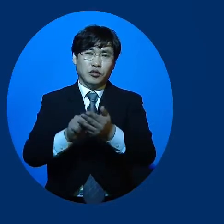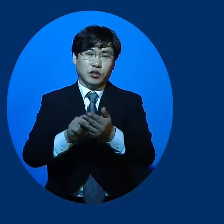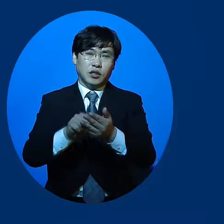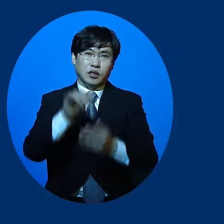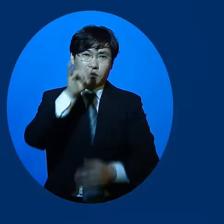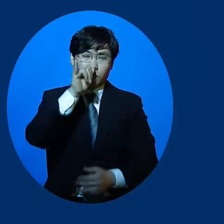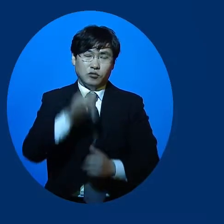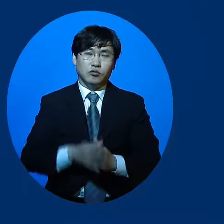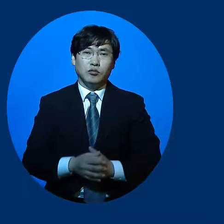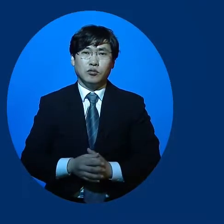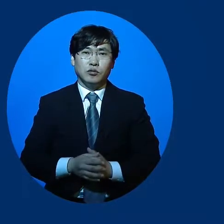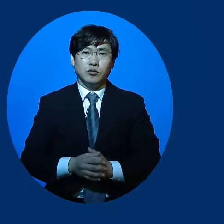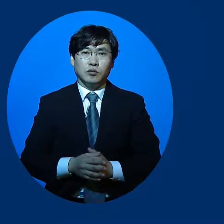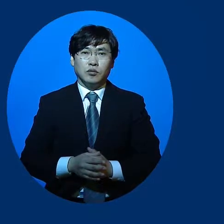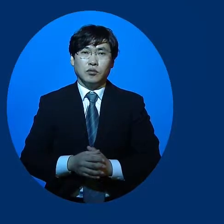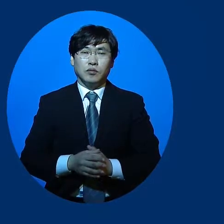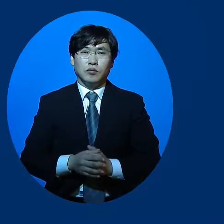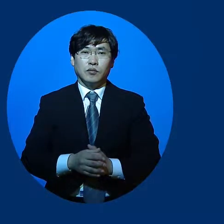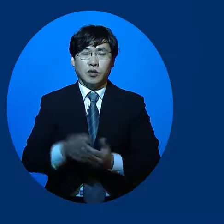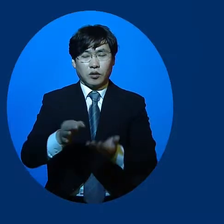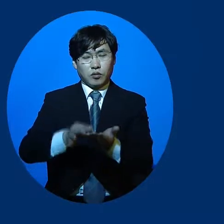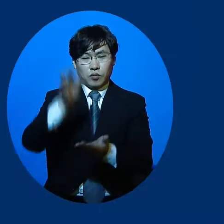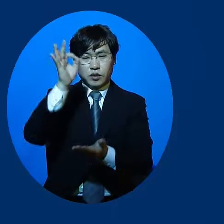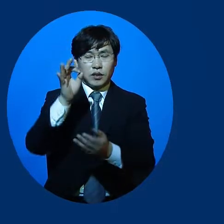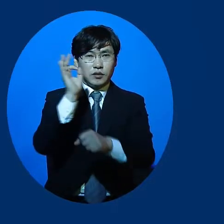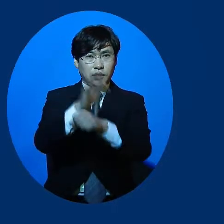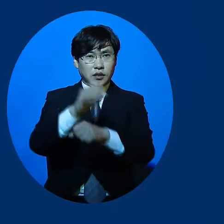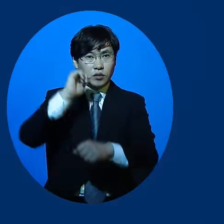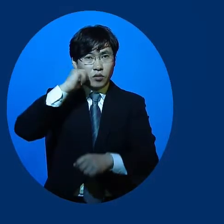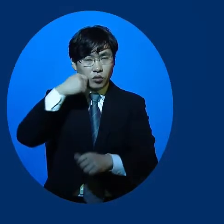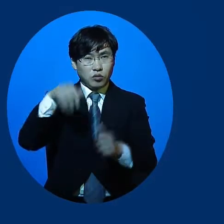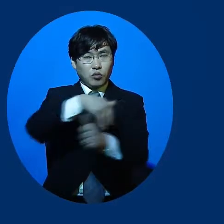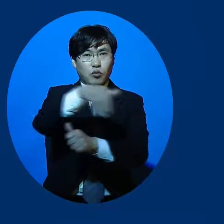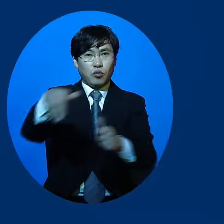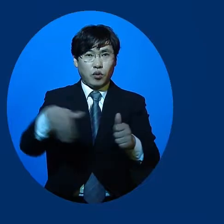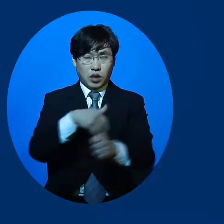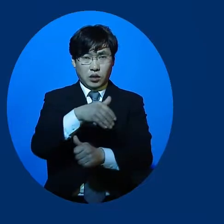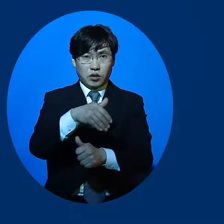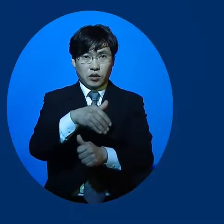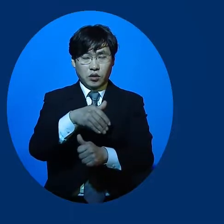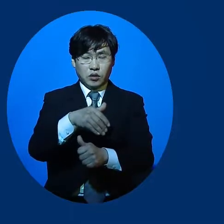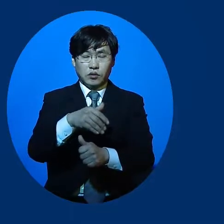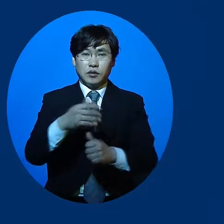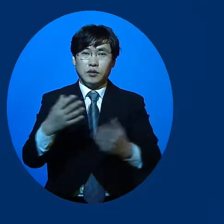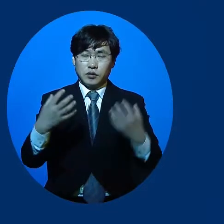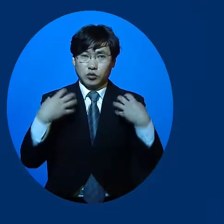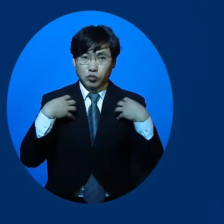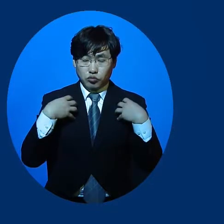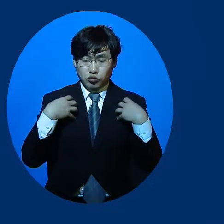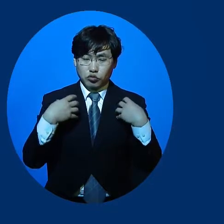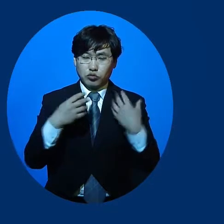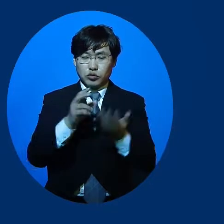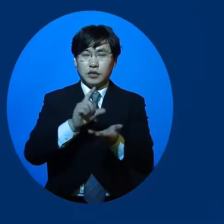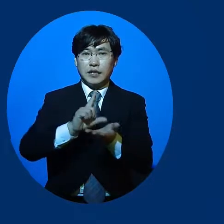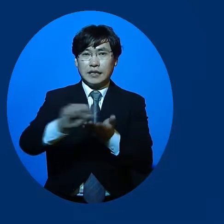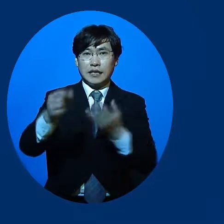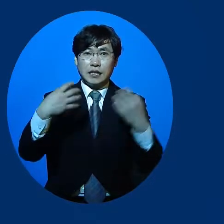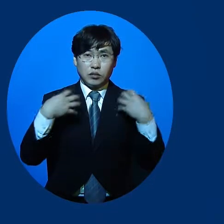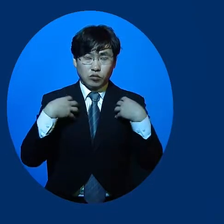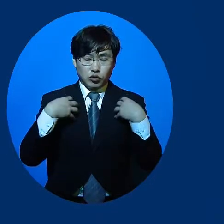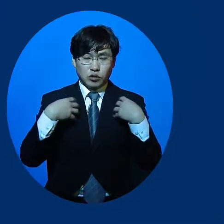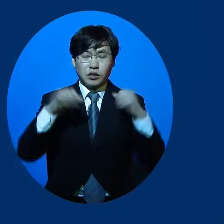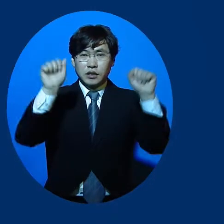수량임에도 불구하고 고가의 또 가격입니다. 또 이로 인해서 각 지자체의 장애인